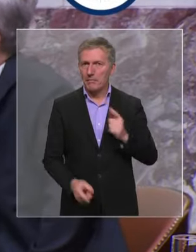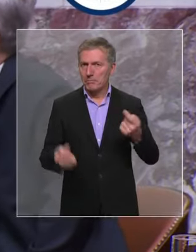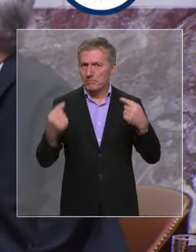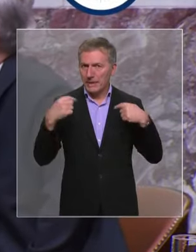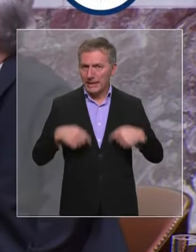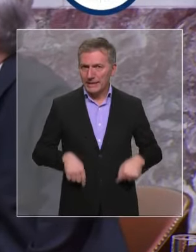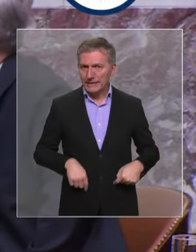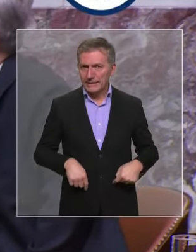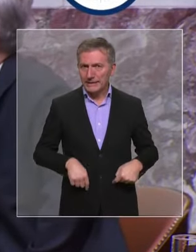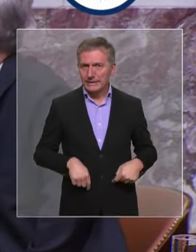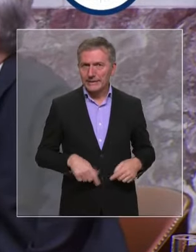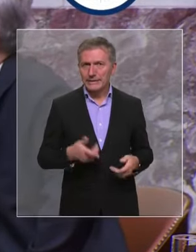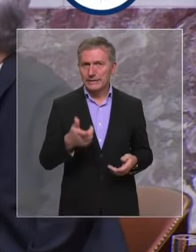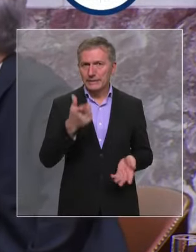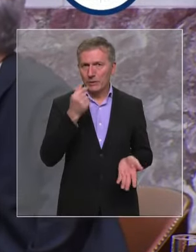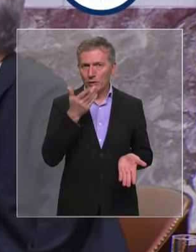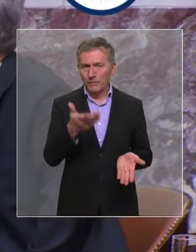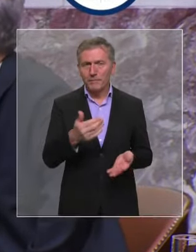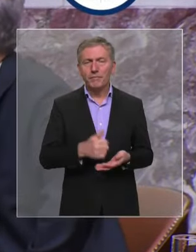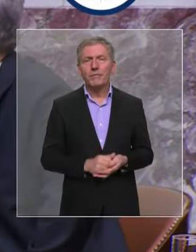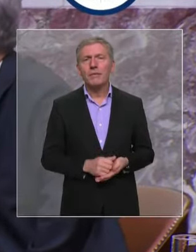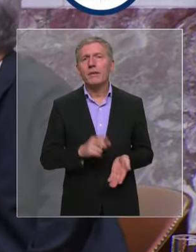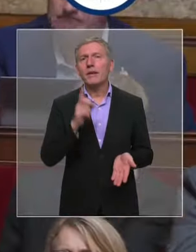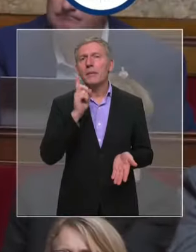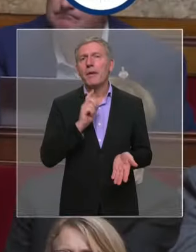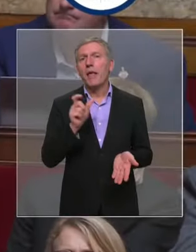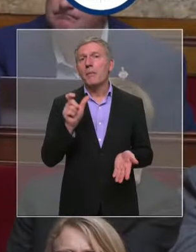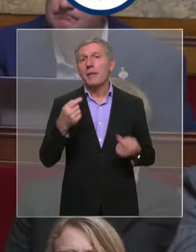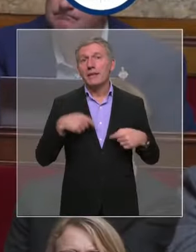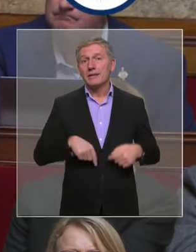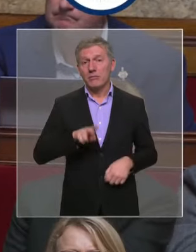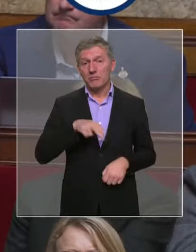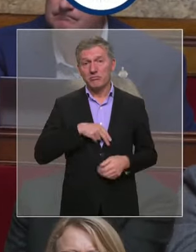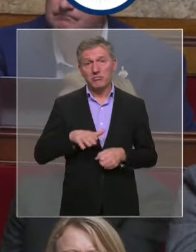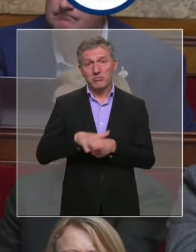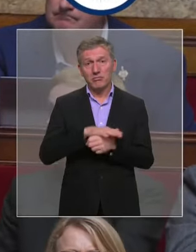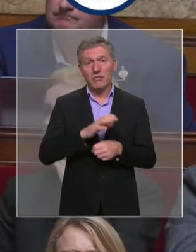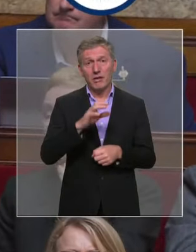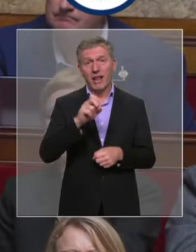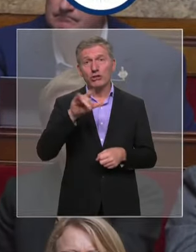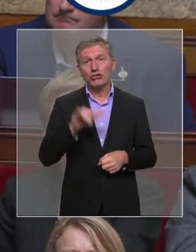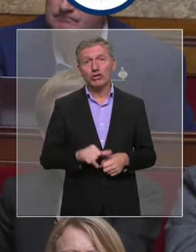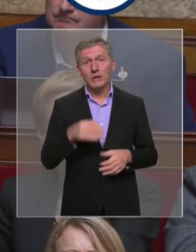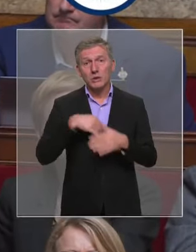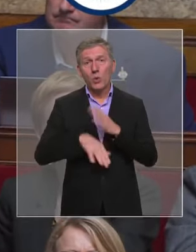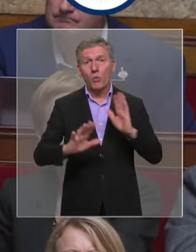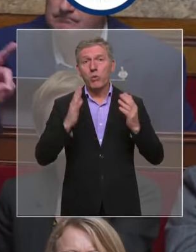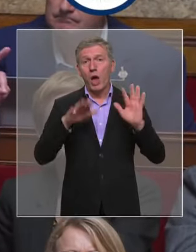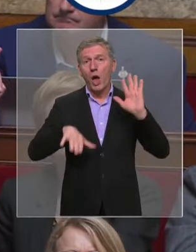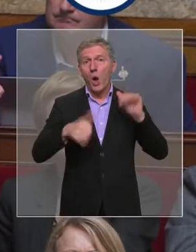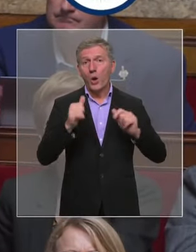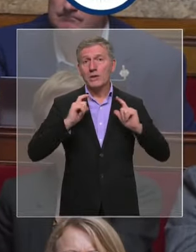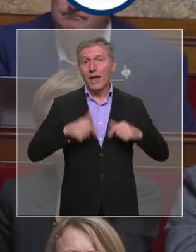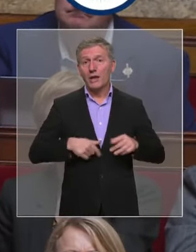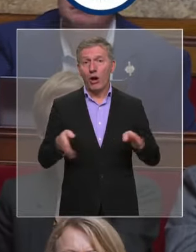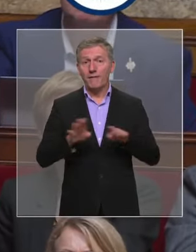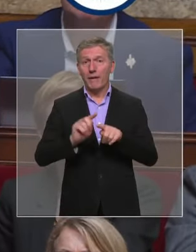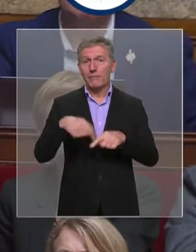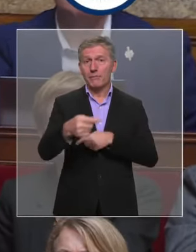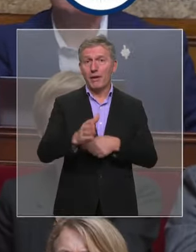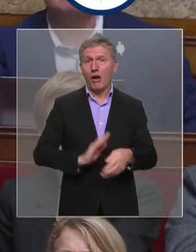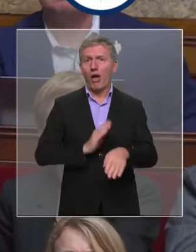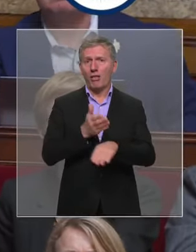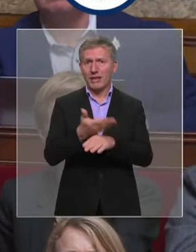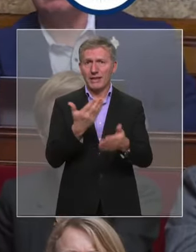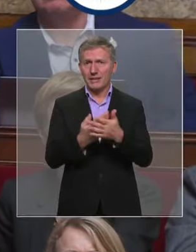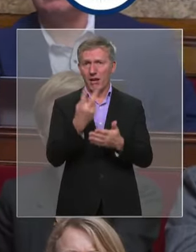Ministre. Monsieur le député. Madame la Ministre, à Clichy-sous-Bois, dans ma circonscription, c'est 11 fermetures de classes programmées à la rentrée prochaine.